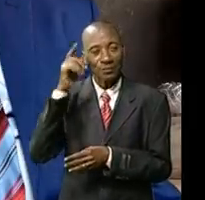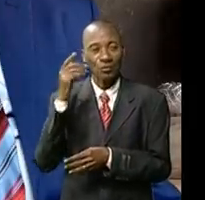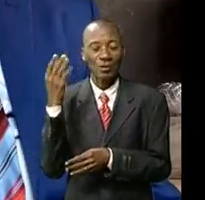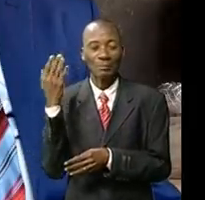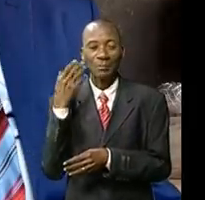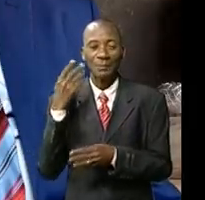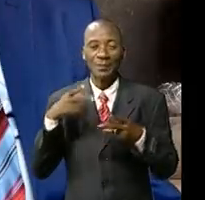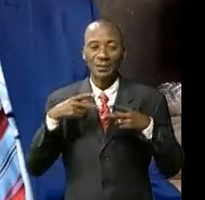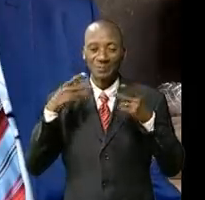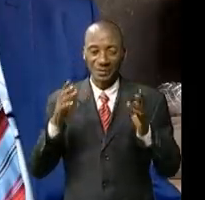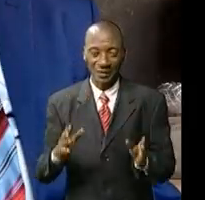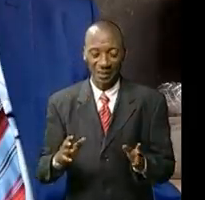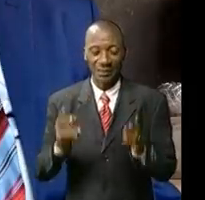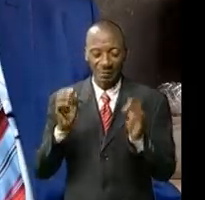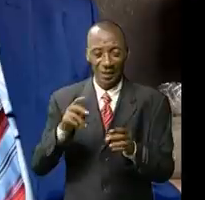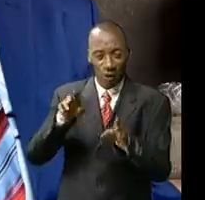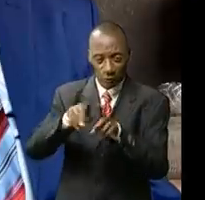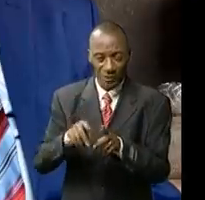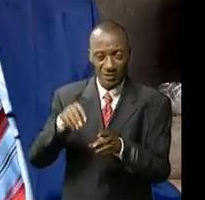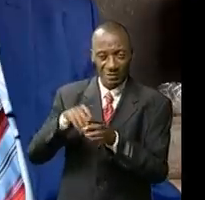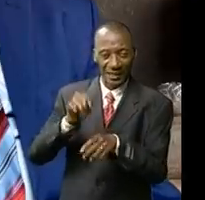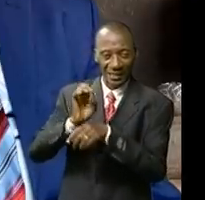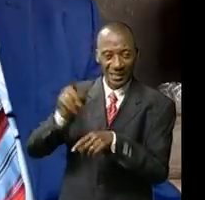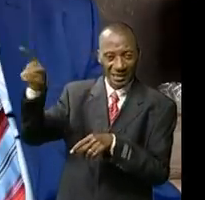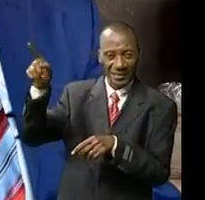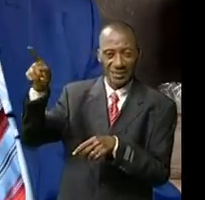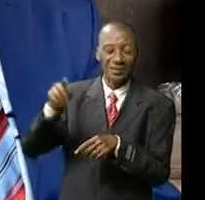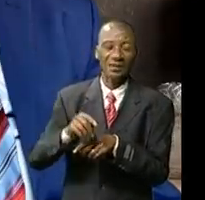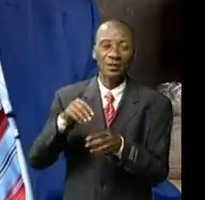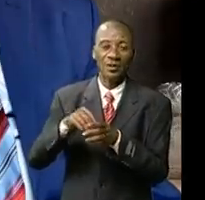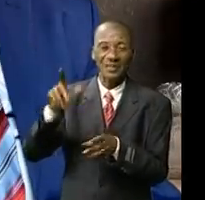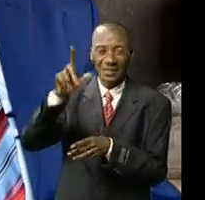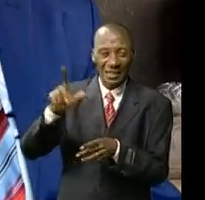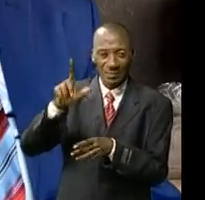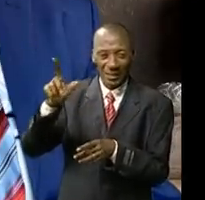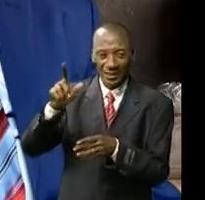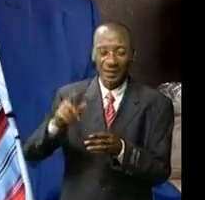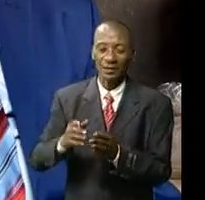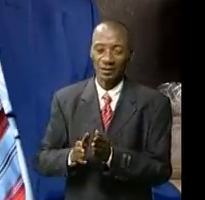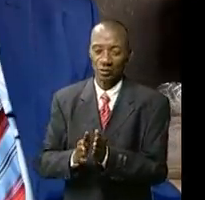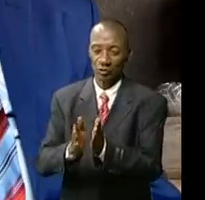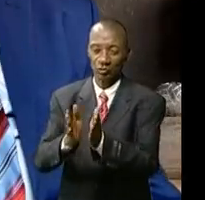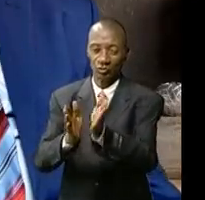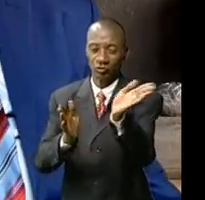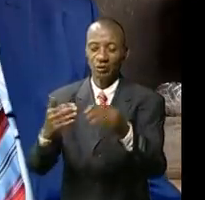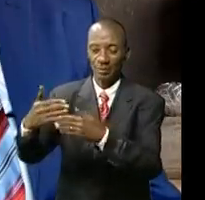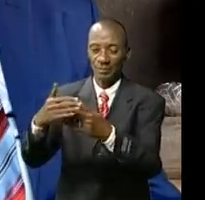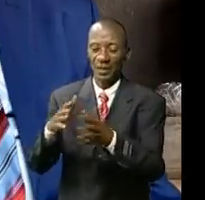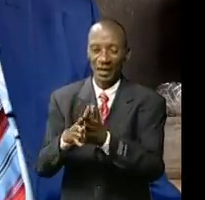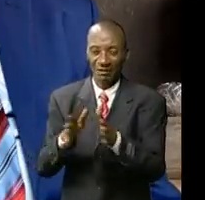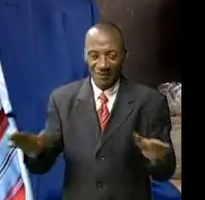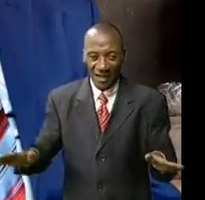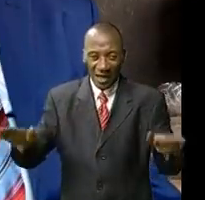6170 à Limetefuna, tous les jours de 8h à 21h. Ce communiqué tient lieu de faire part. Il est